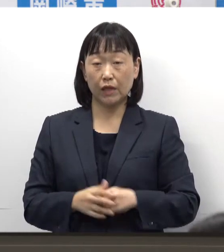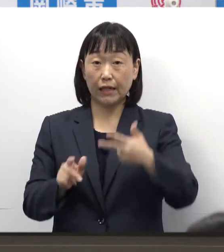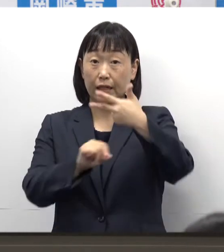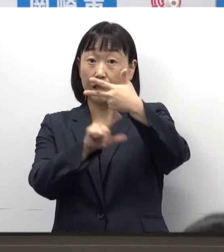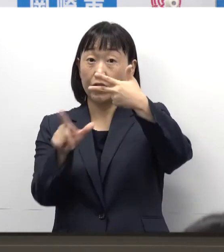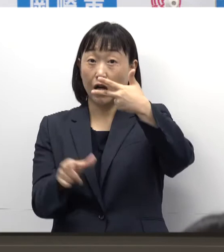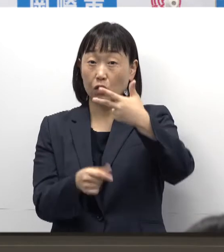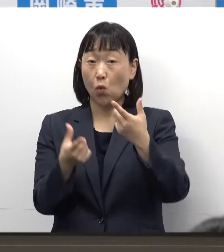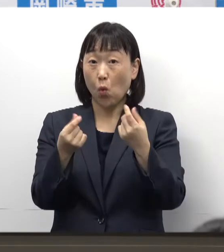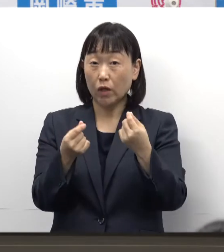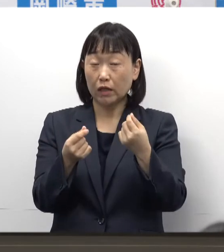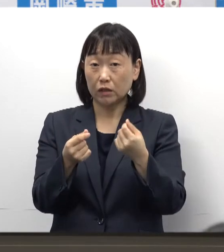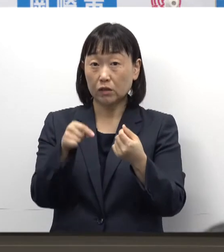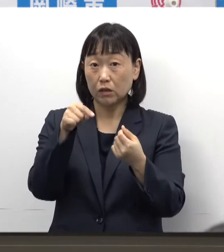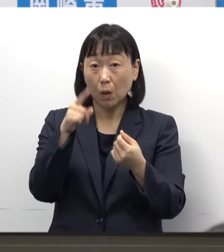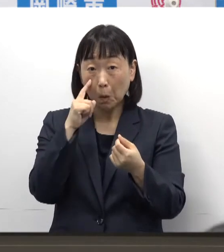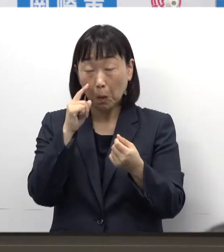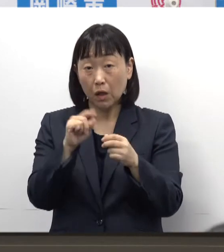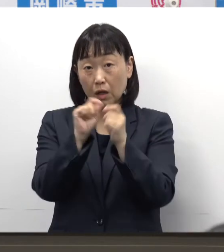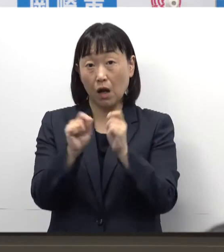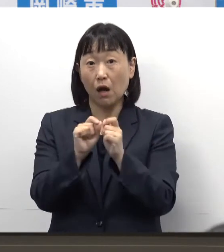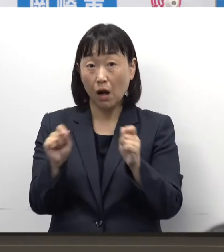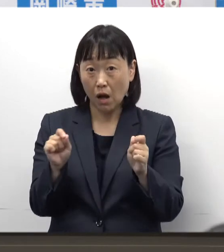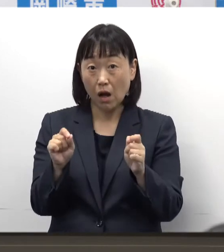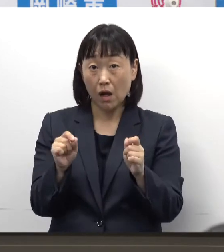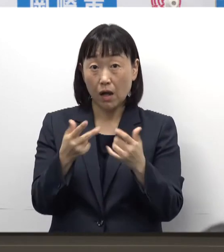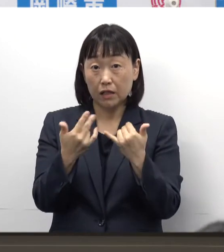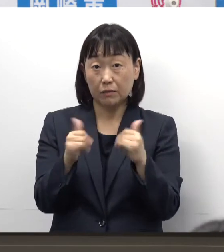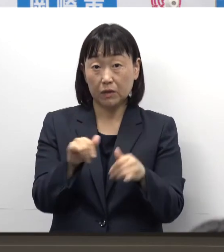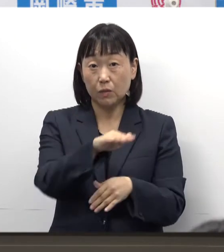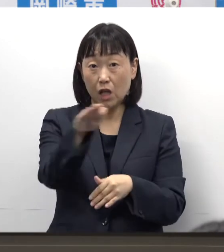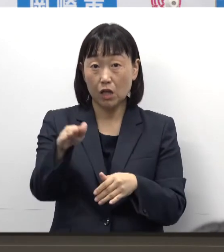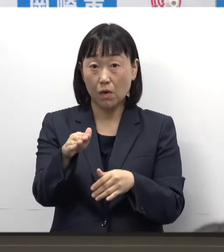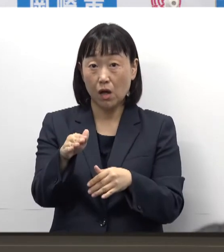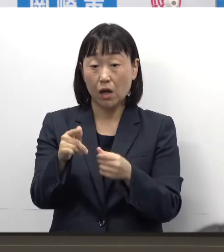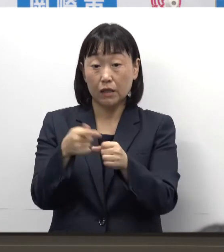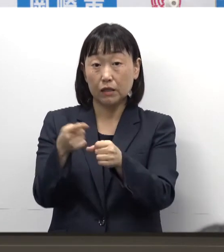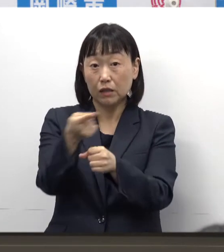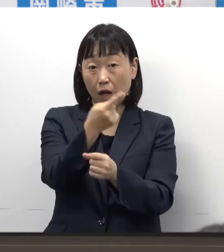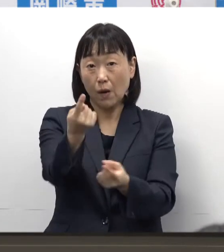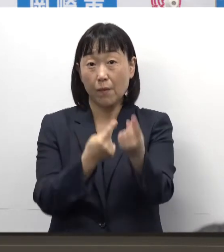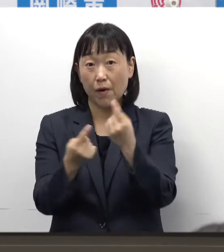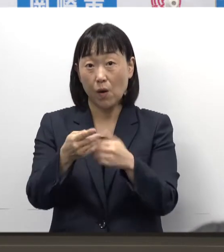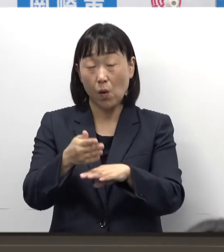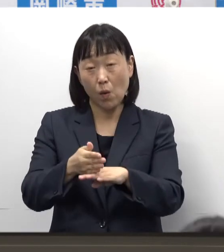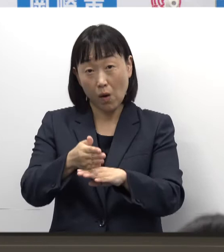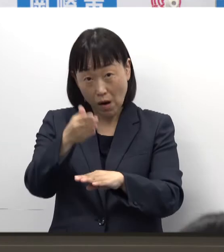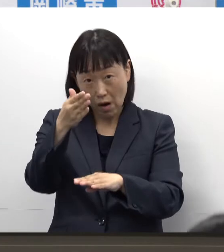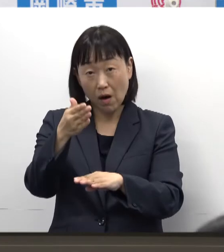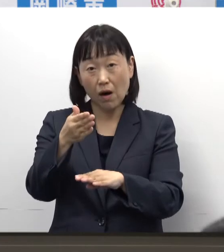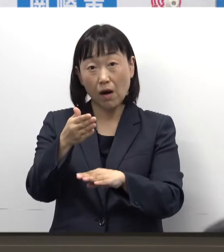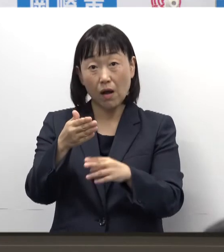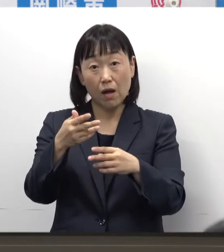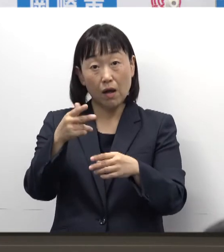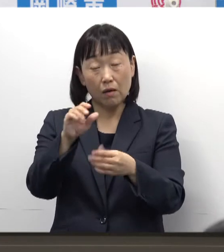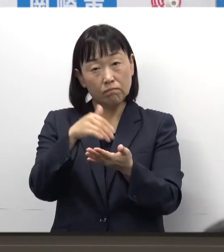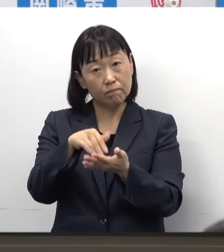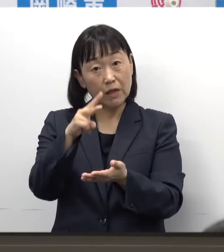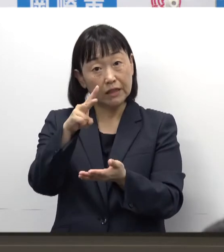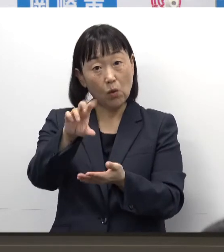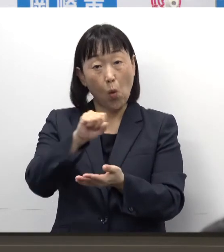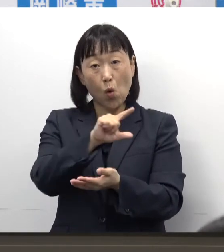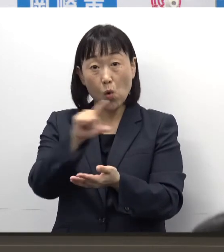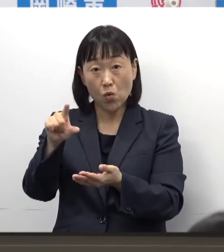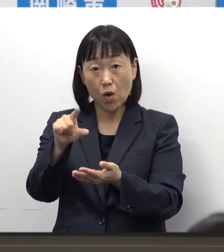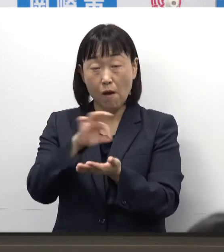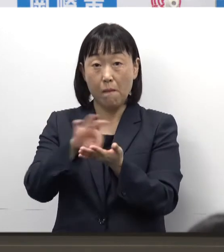の授業を1カ月間実施した結果市民の皆様がい会社の皆様のご協力により約2億円の商品を